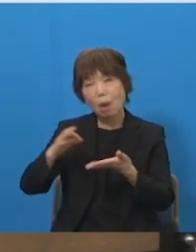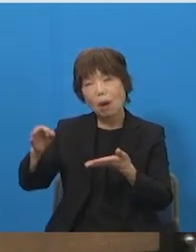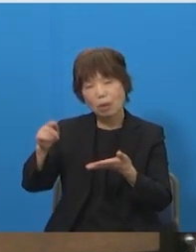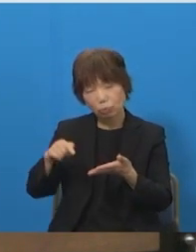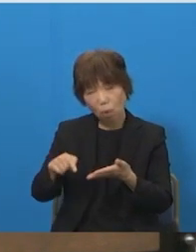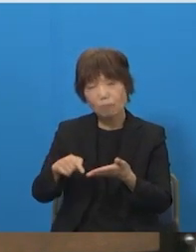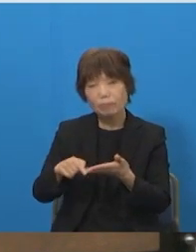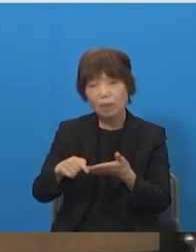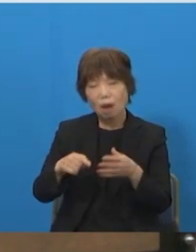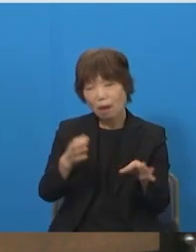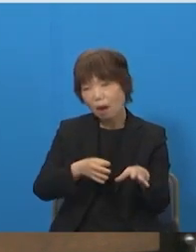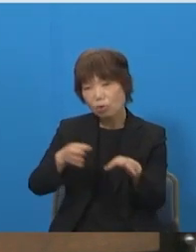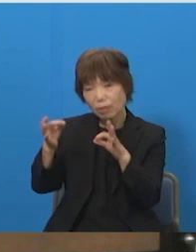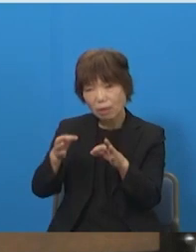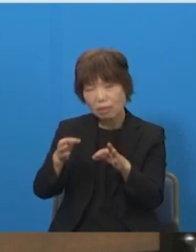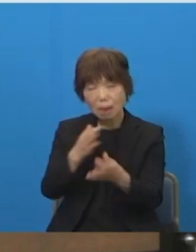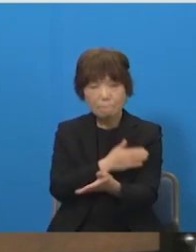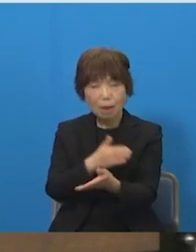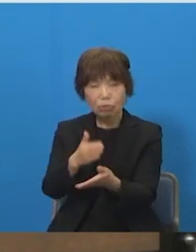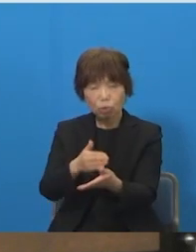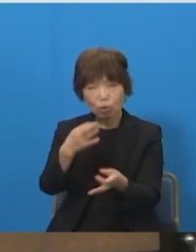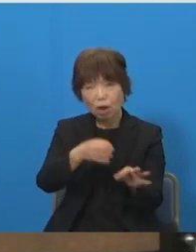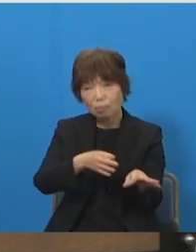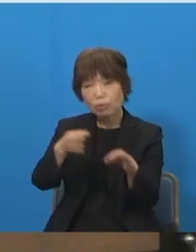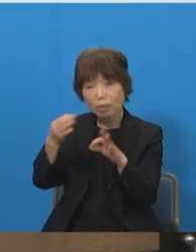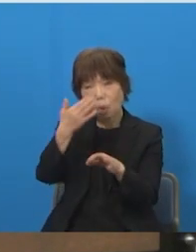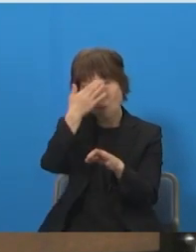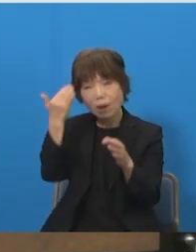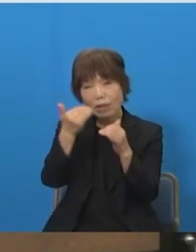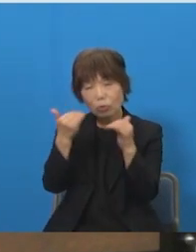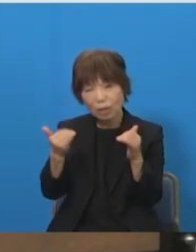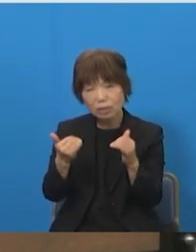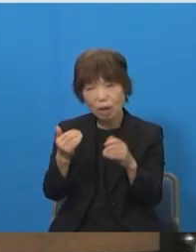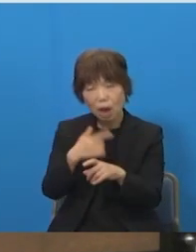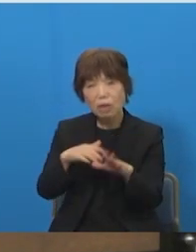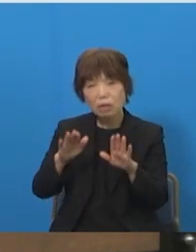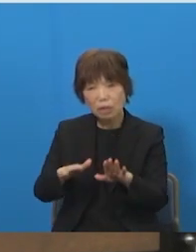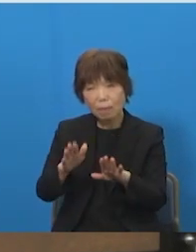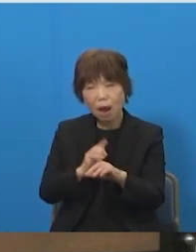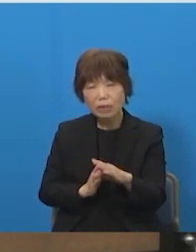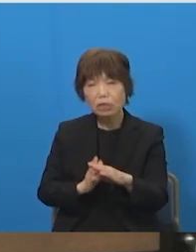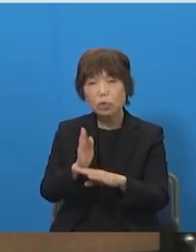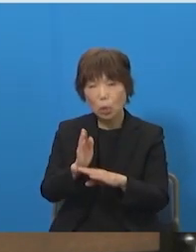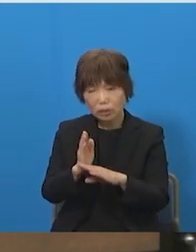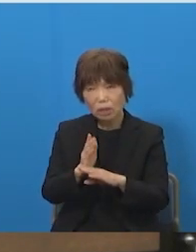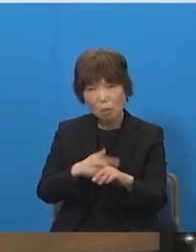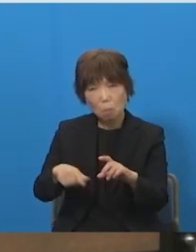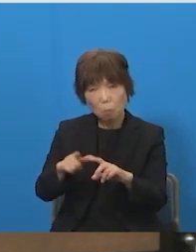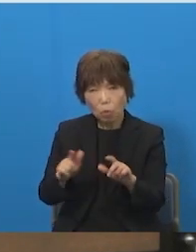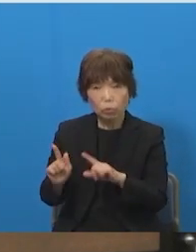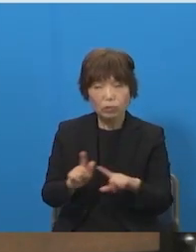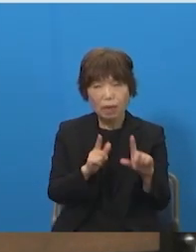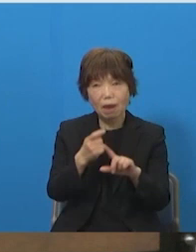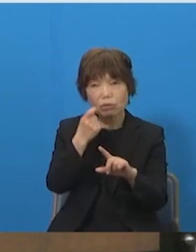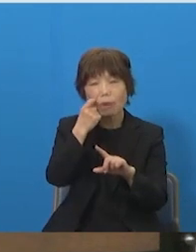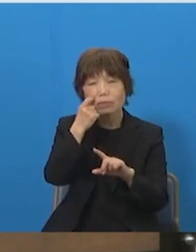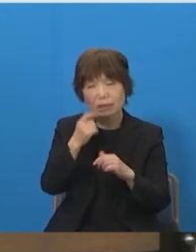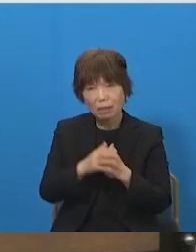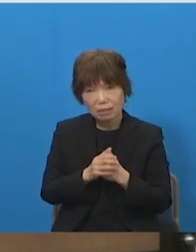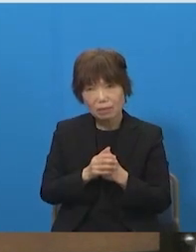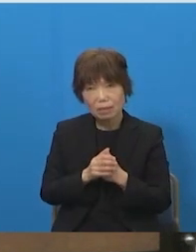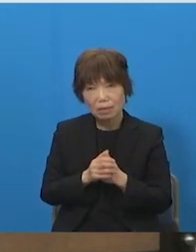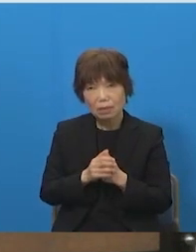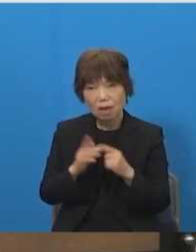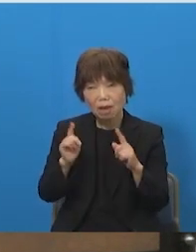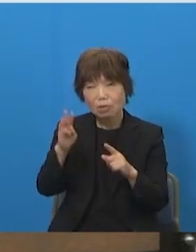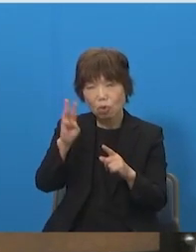騰し、マンションの価格も上がるため、若い方が今以上にもっと住めなくなる可能性があります。角川市政で力を入れて